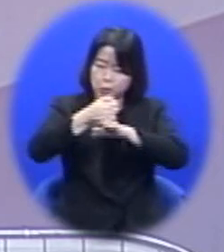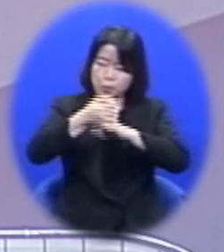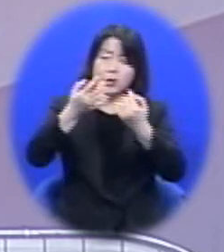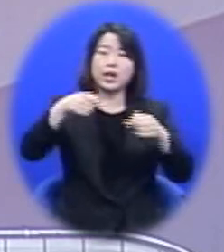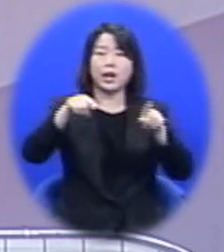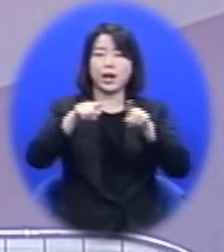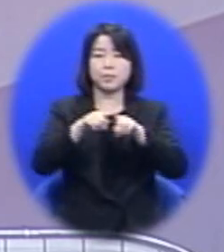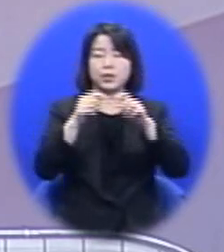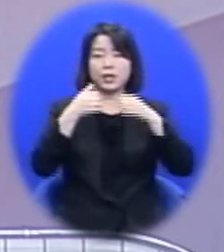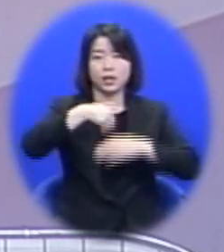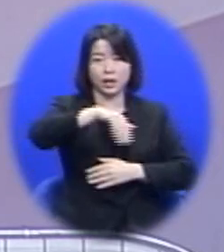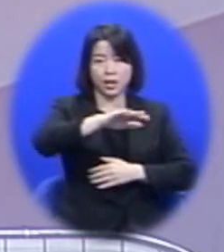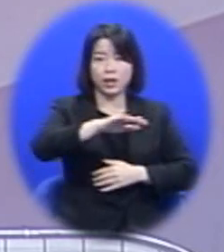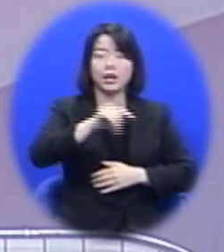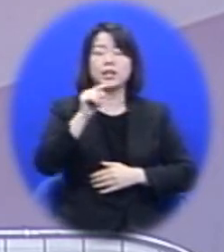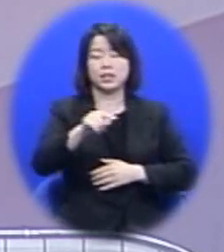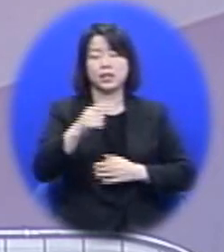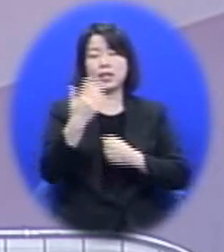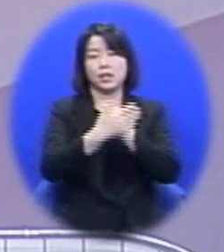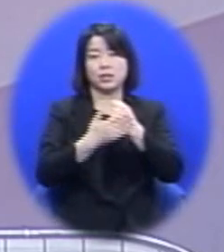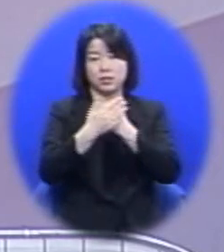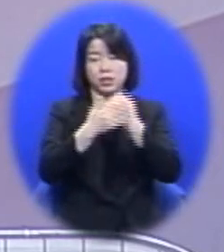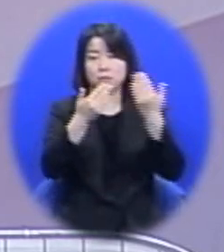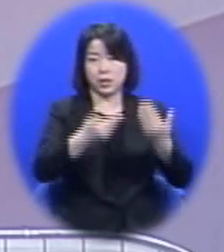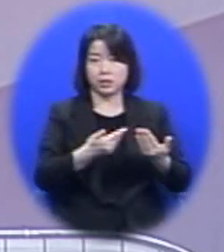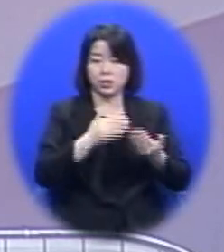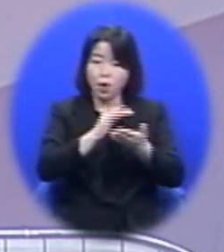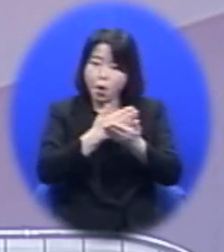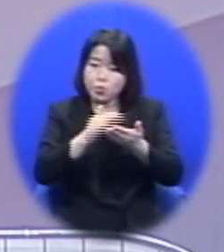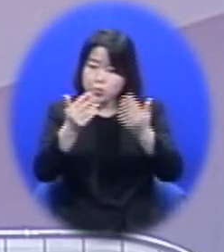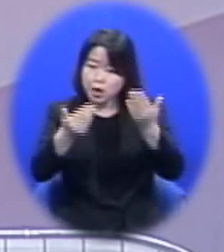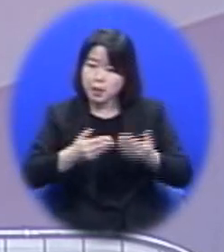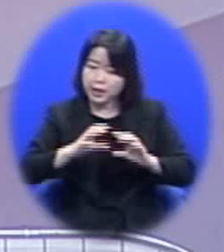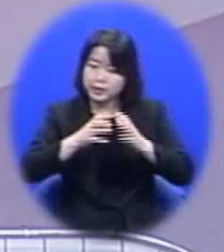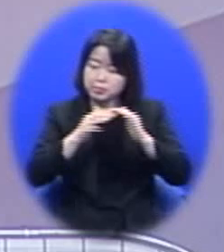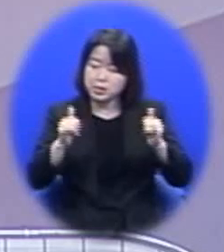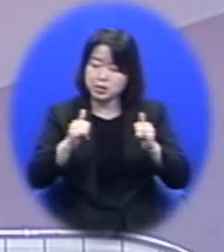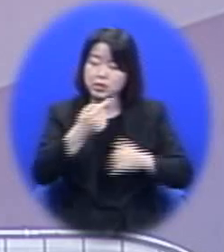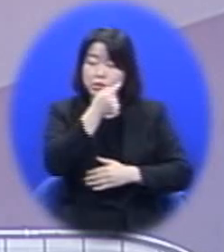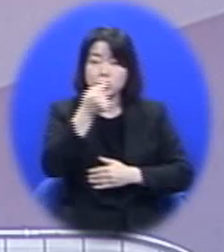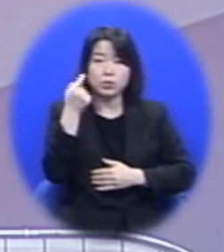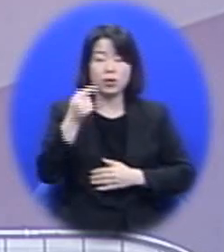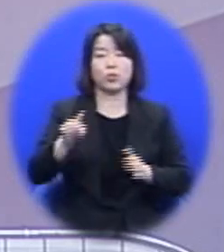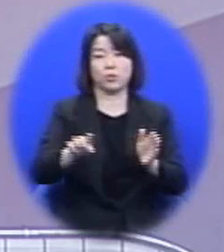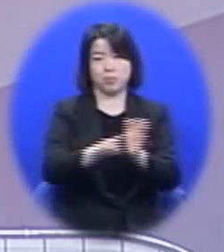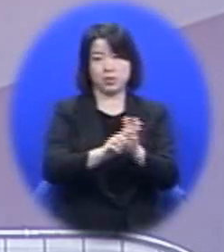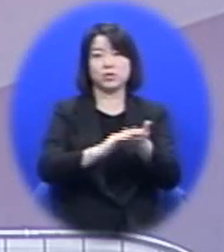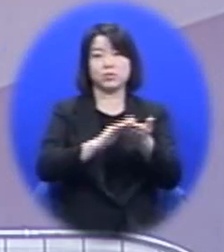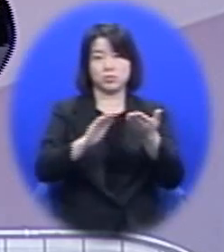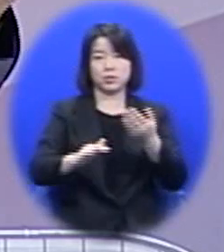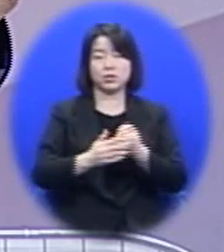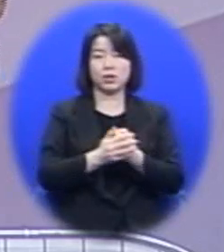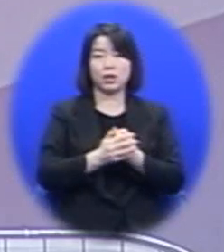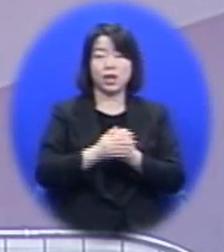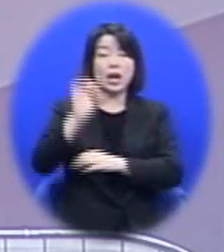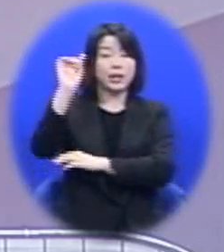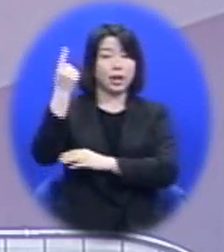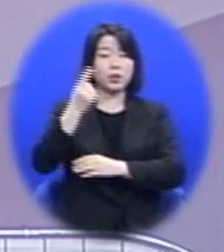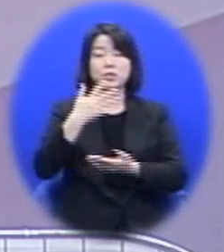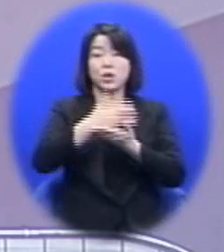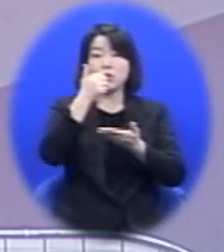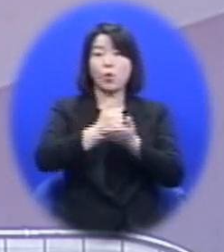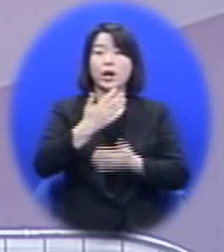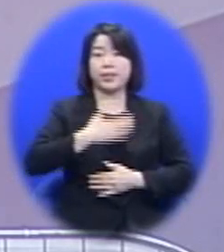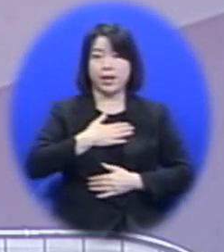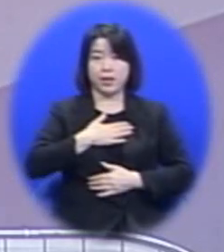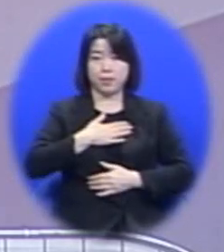이것이 우리가 은혜 받은 것이고 우리가 구별된 민족이라는 증거라고 그는 그렇게 믿었습니다. 다윗은 여호와가 나의